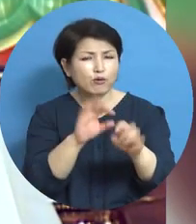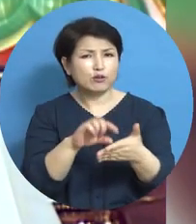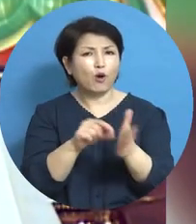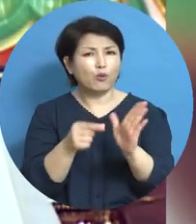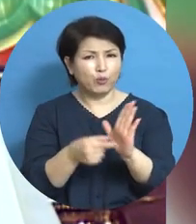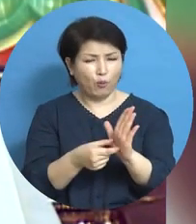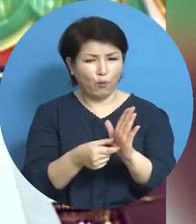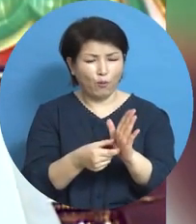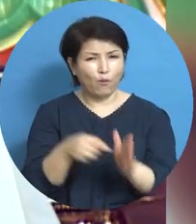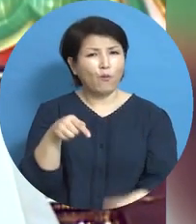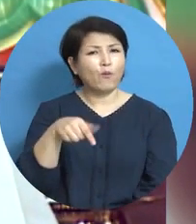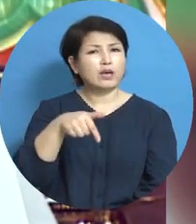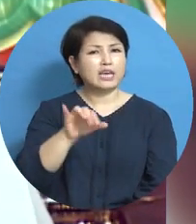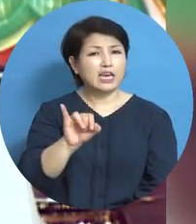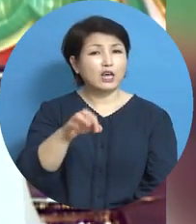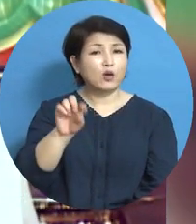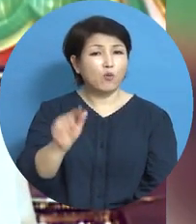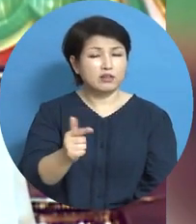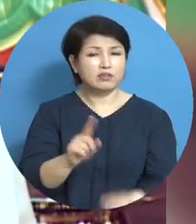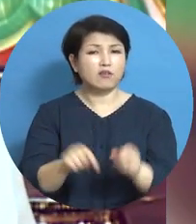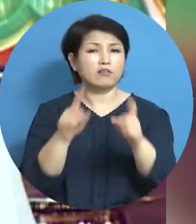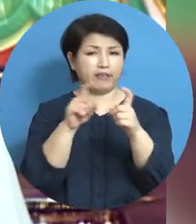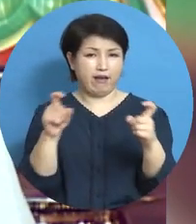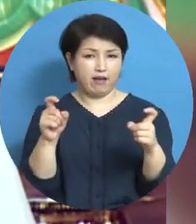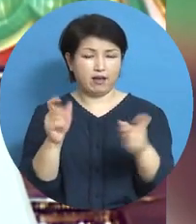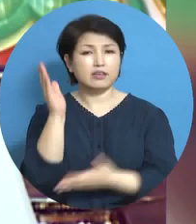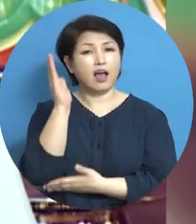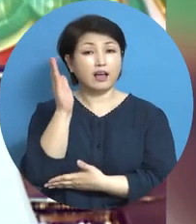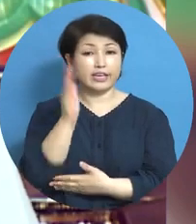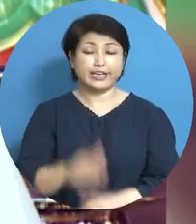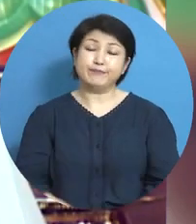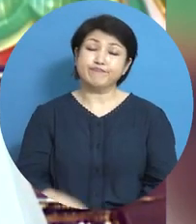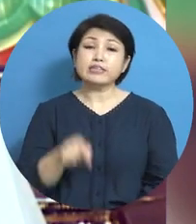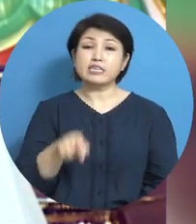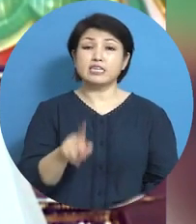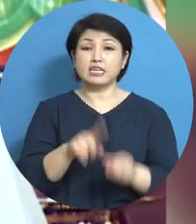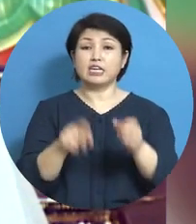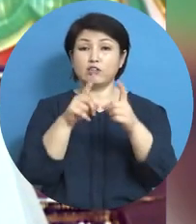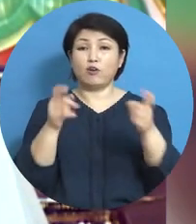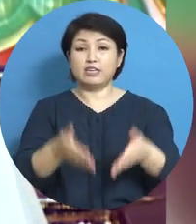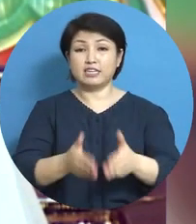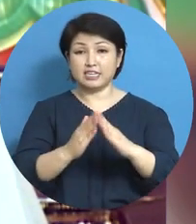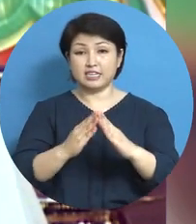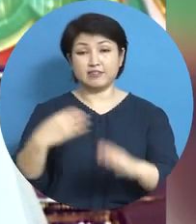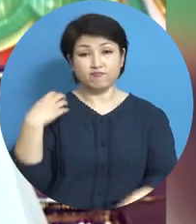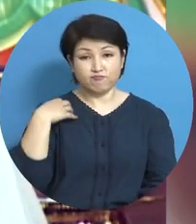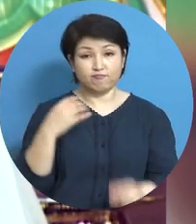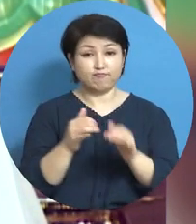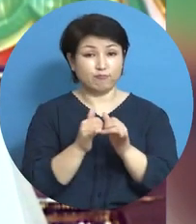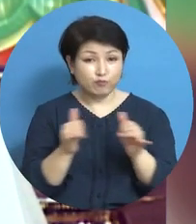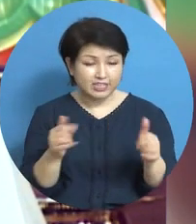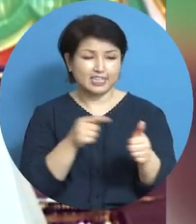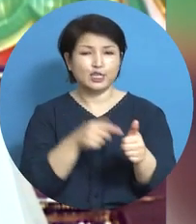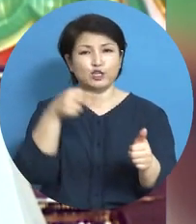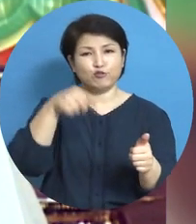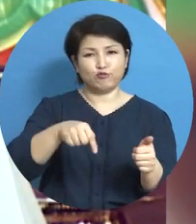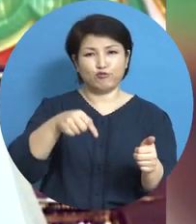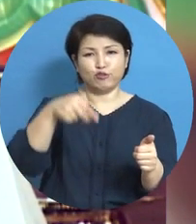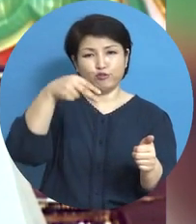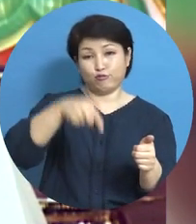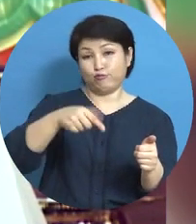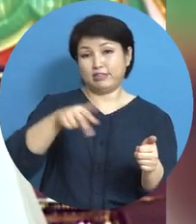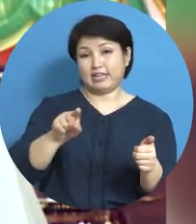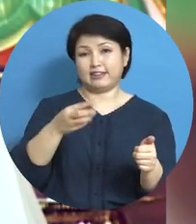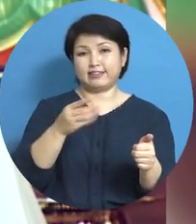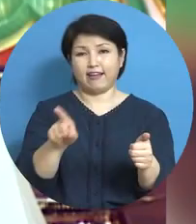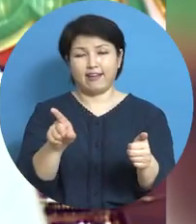기원정사에서 살았다. 이렇게 나오죠. 이 절을 지은 분이 수다타 장자인 거예요. 여기서도 우리가